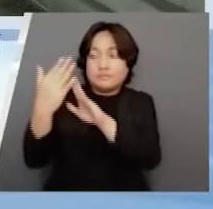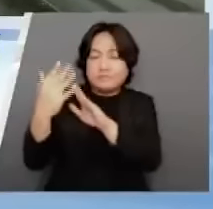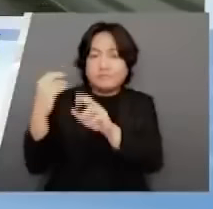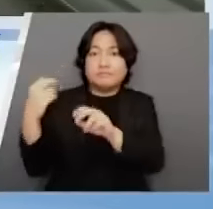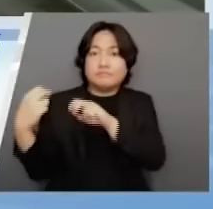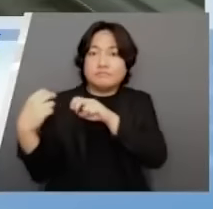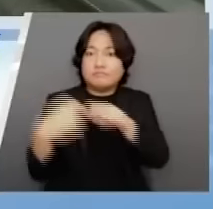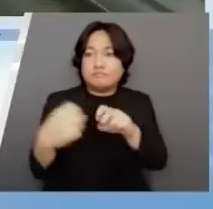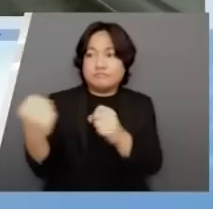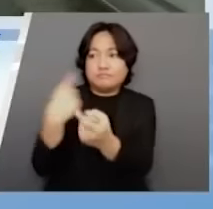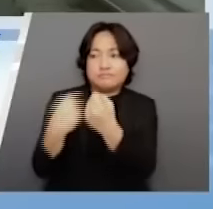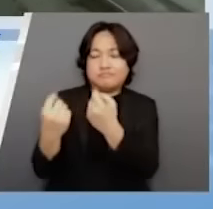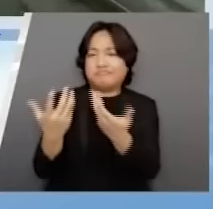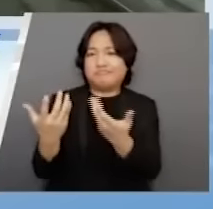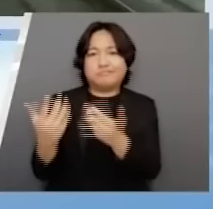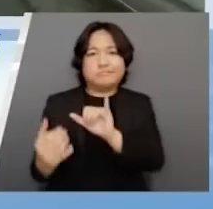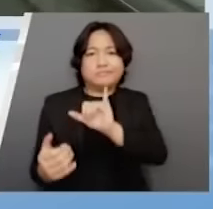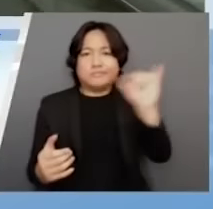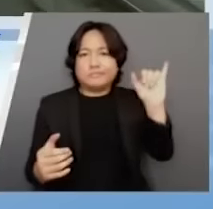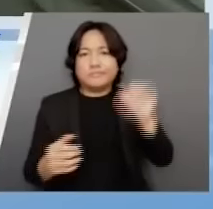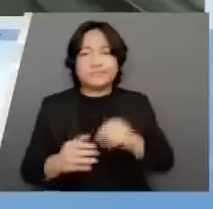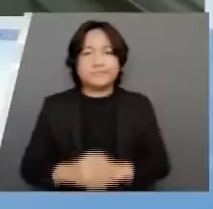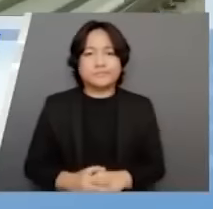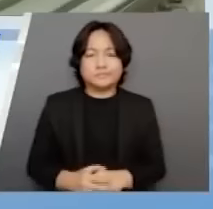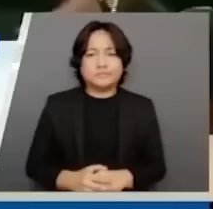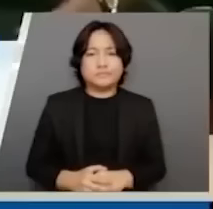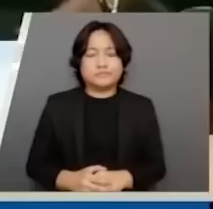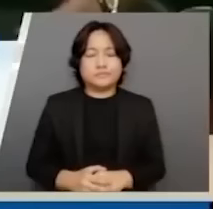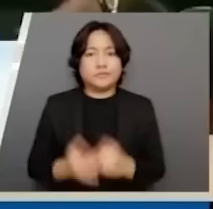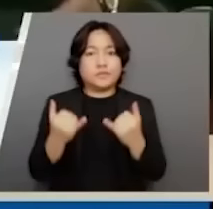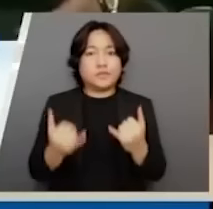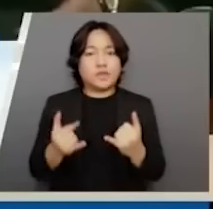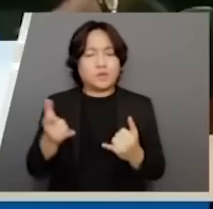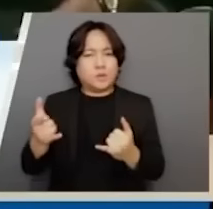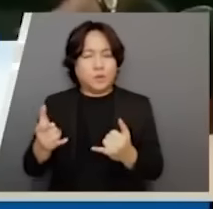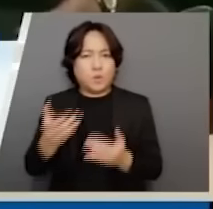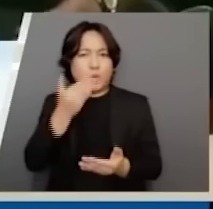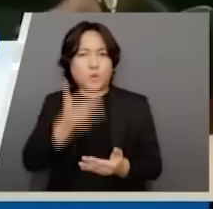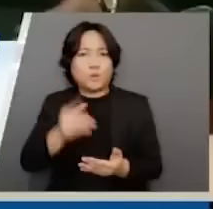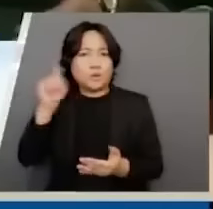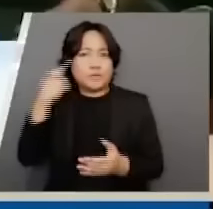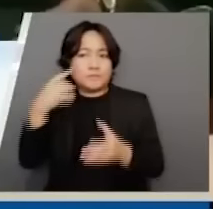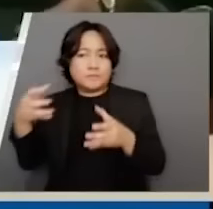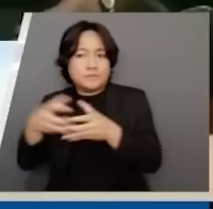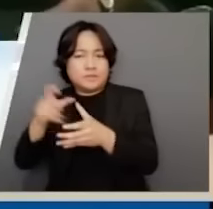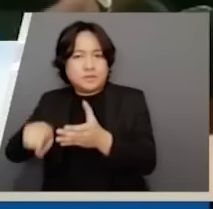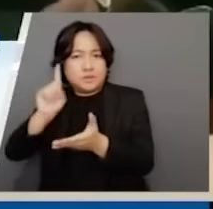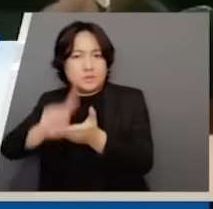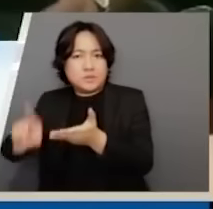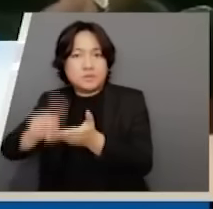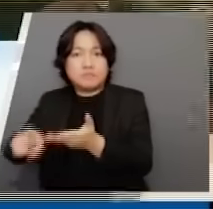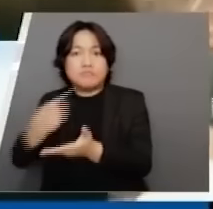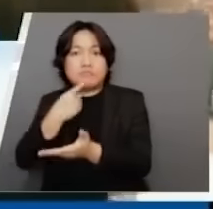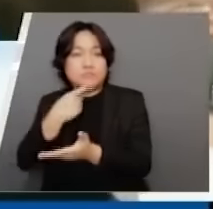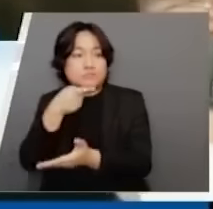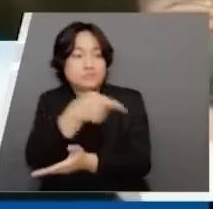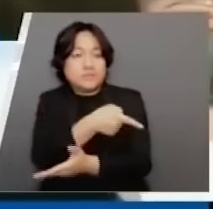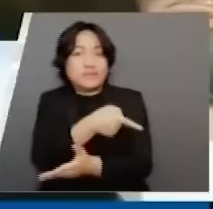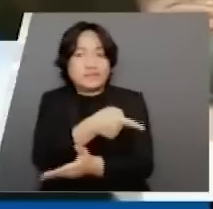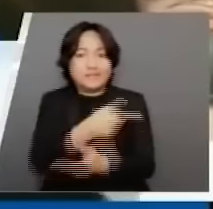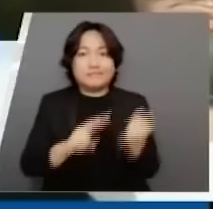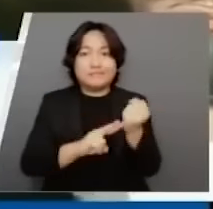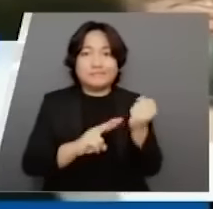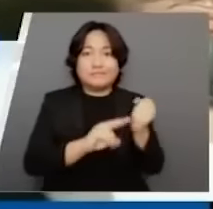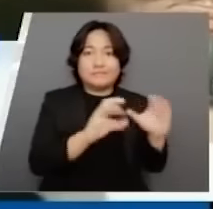sa pagdinig ng House Committee on Good Government and Public Accountability na walang nangyaring maling paggamit ng pondo sa kanyang tanggapan. Sabi